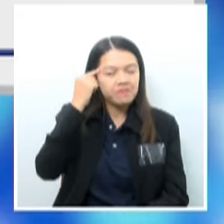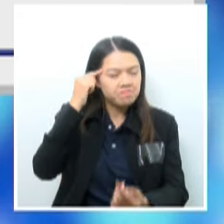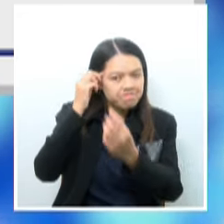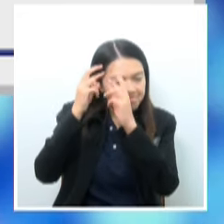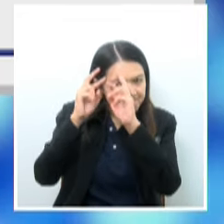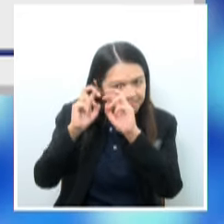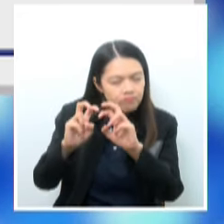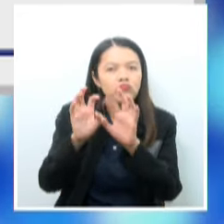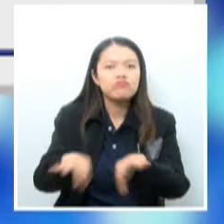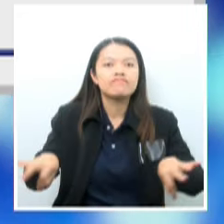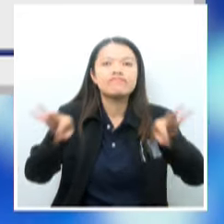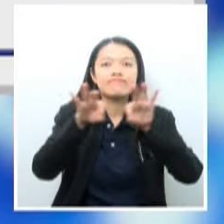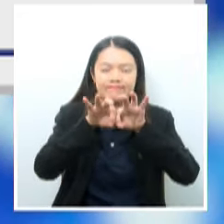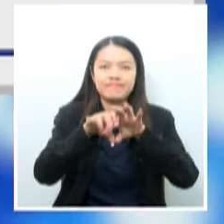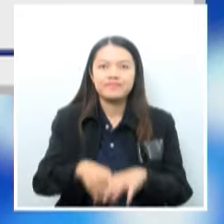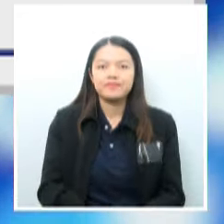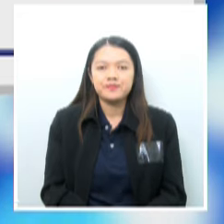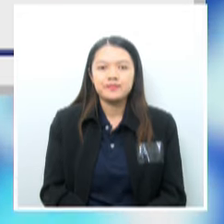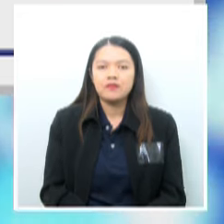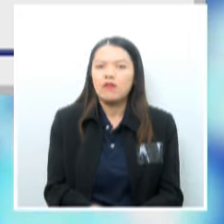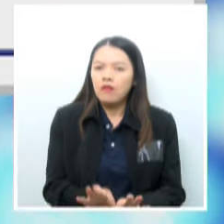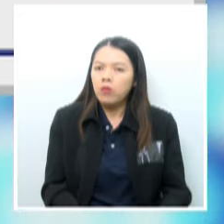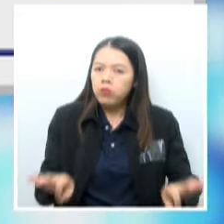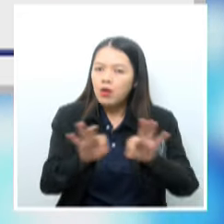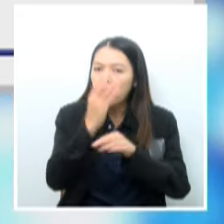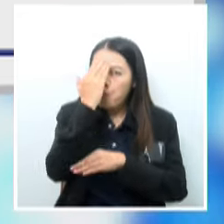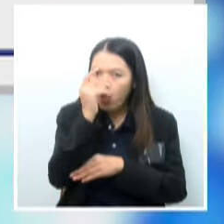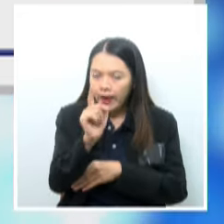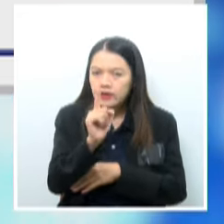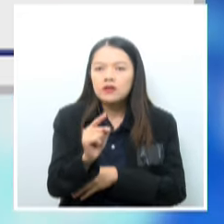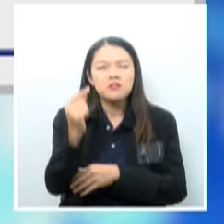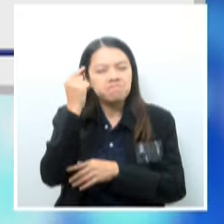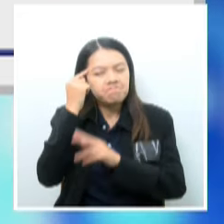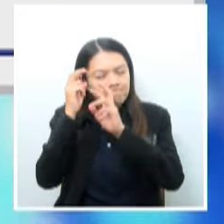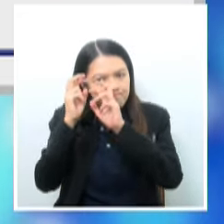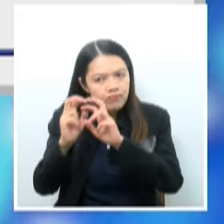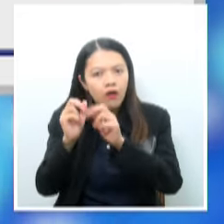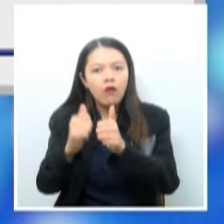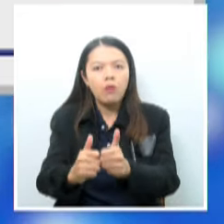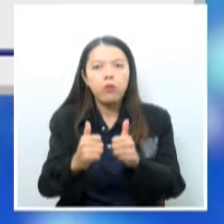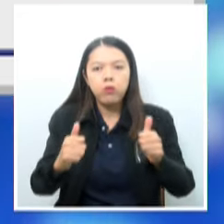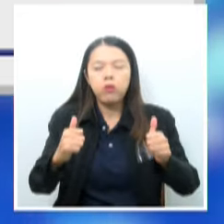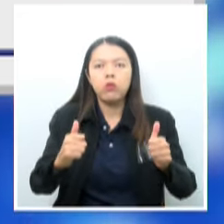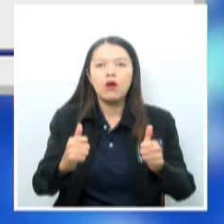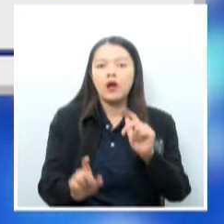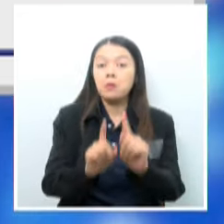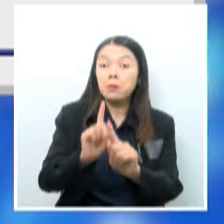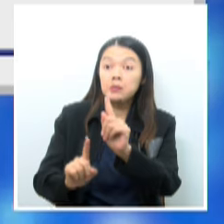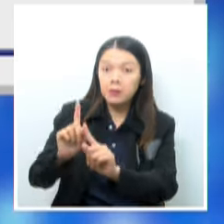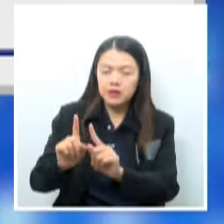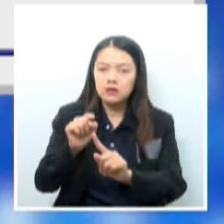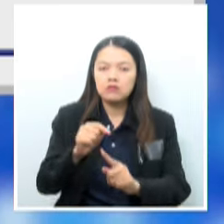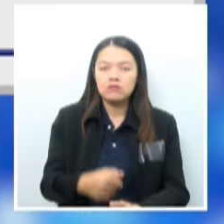อันนี้สำคัญที่สุดนะครับสำคัญเพราะว่าถ้ามีทัศนคติไปในทิศทางเดียวกันในเรื่องของการประเมินนะ